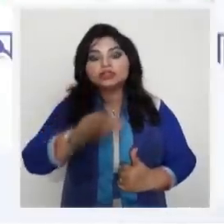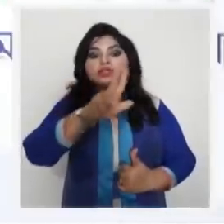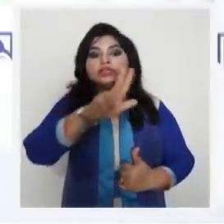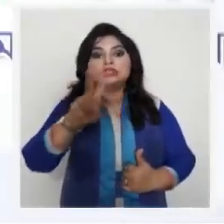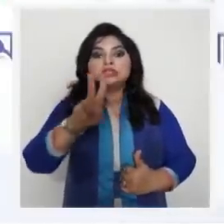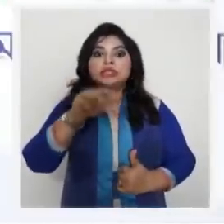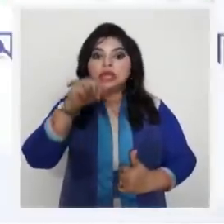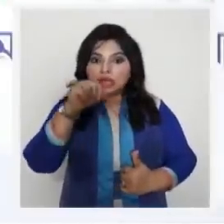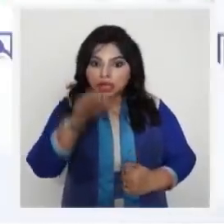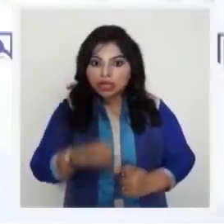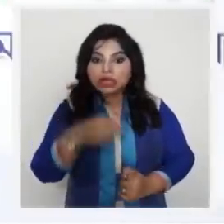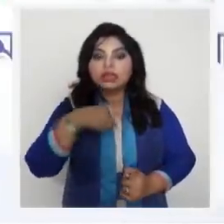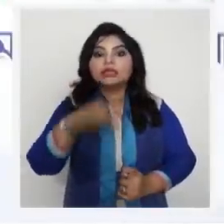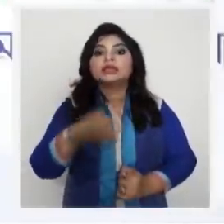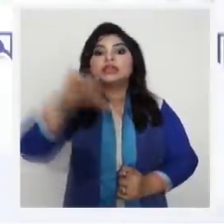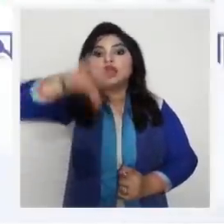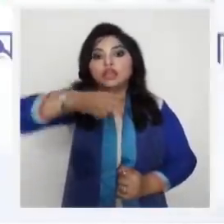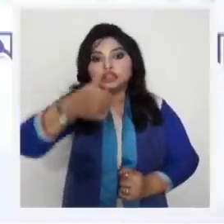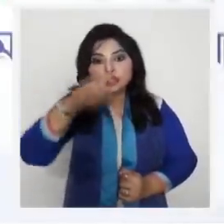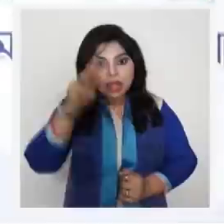24 ঘন্টায় ফোন গ্রহণ করা হয়েছে